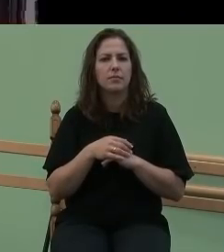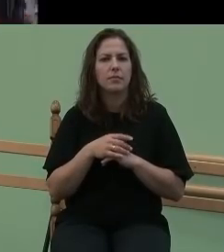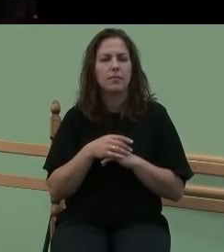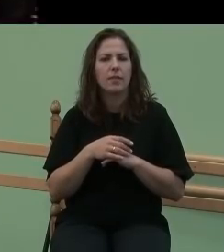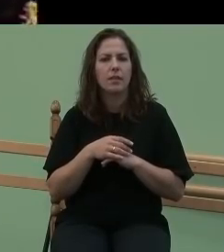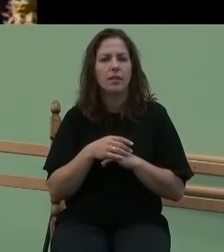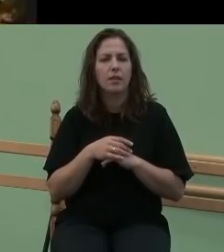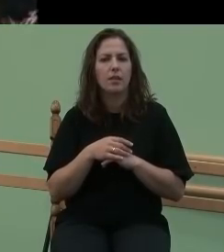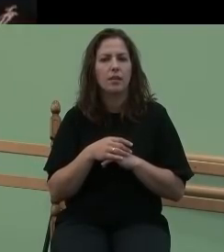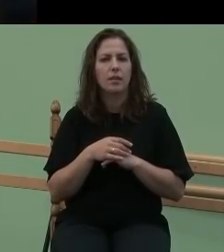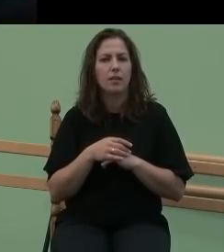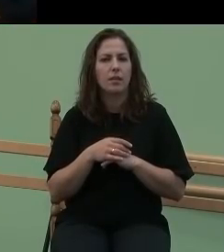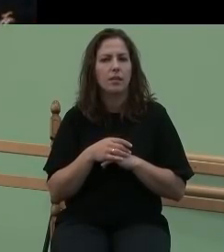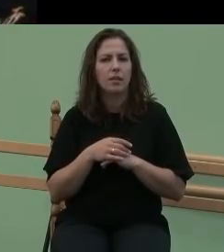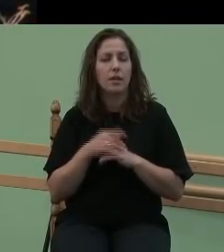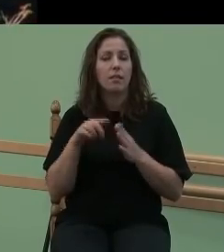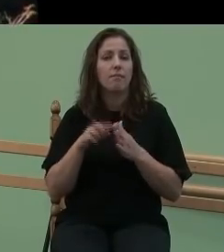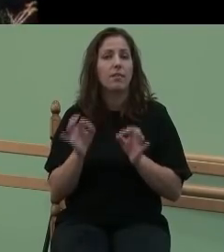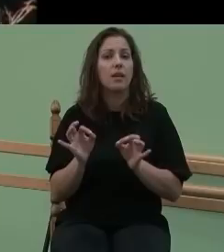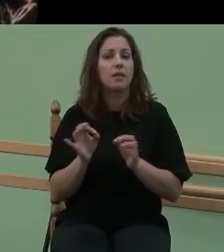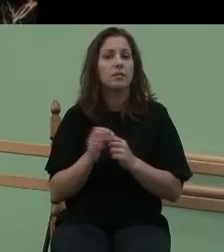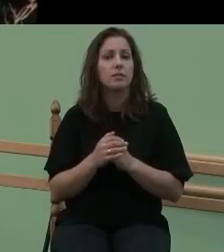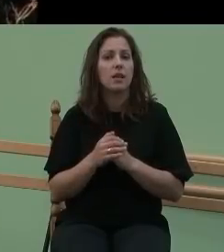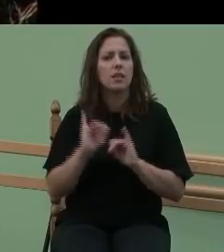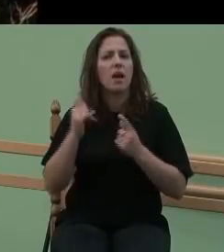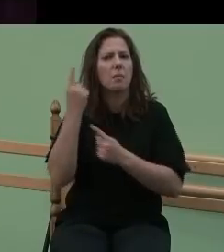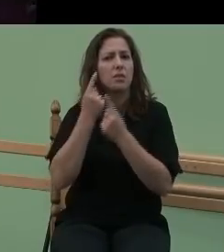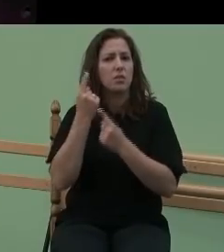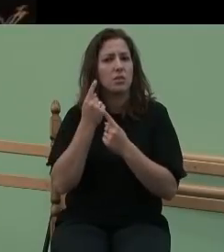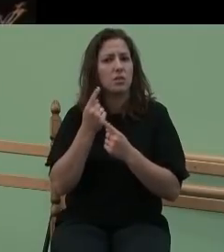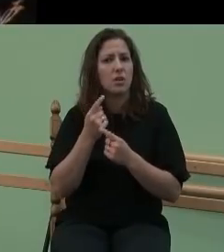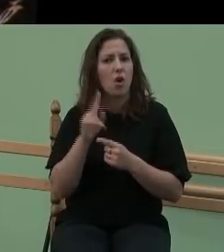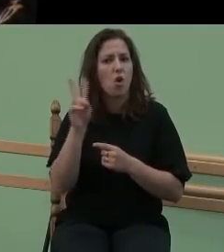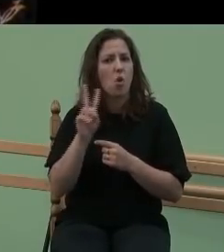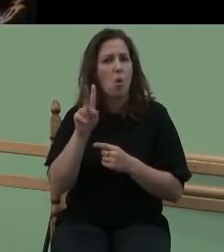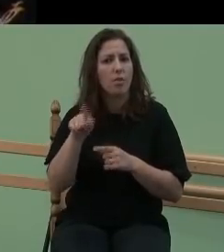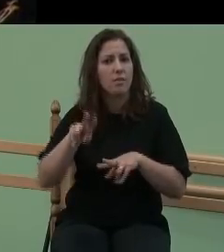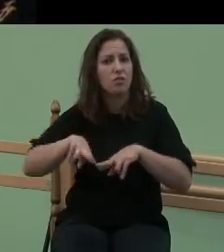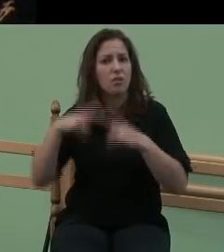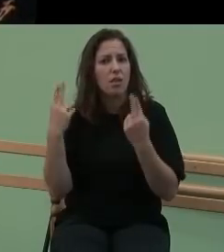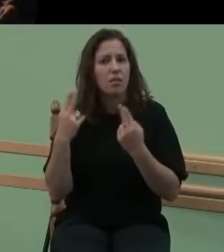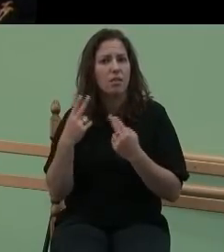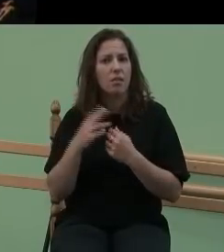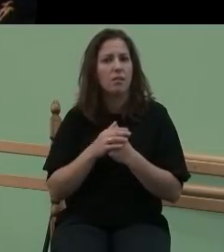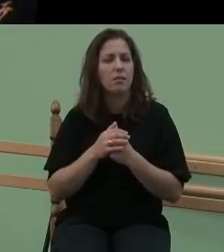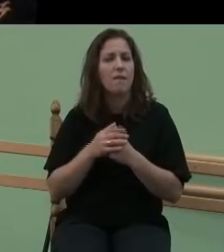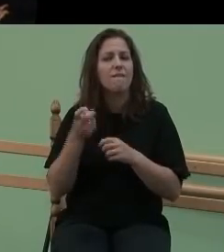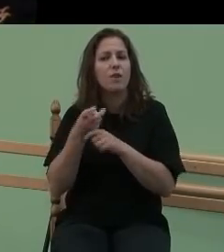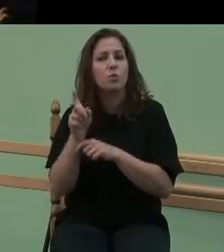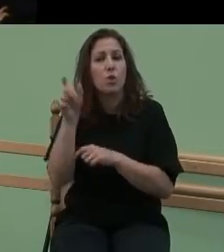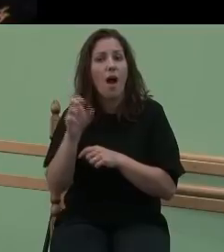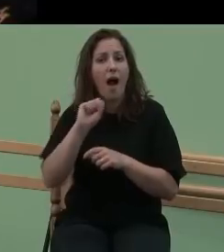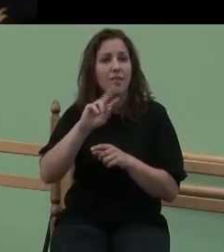zwolnień. I teraz, jak myślisz, kogo tego dnia wypiekają ze szkoły?